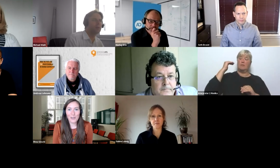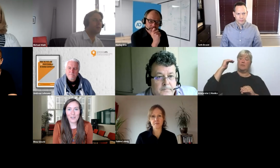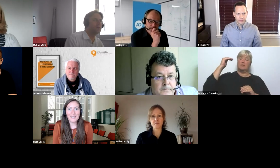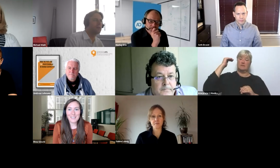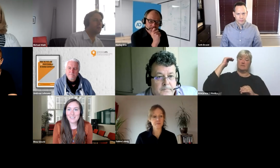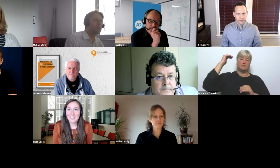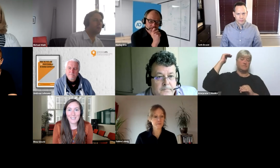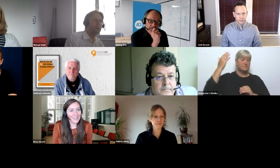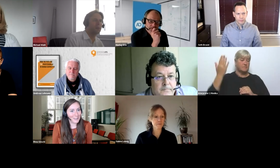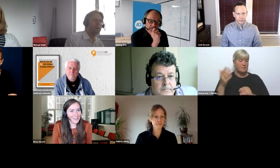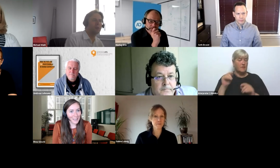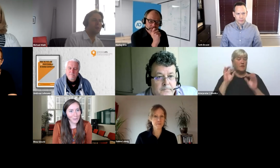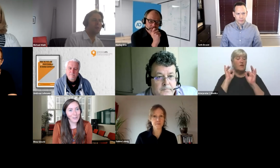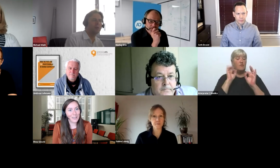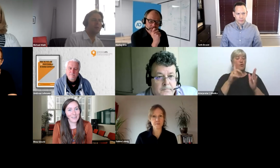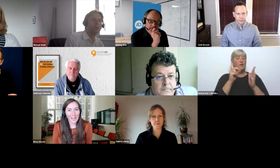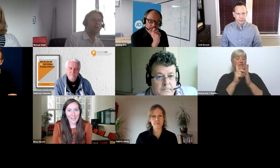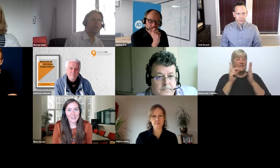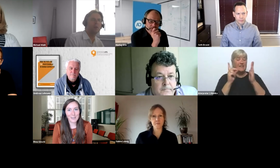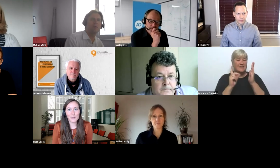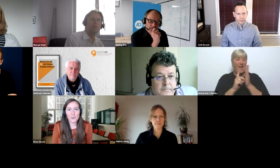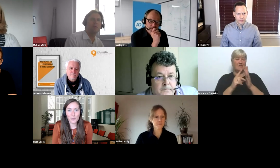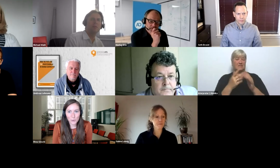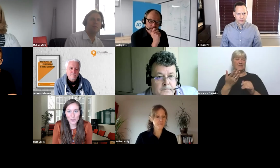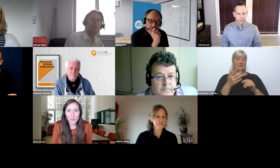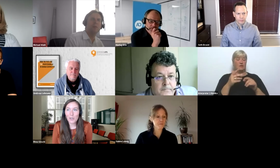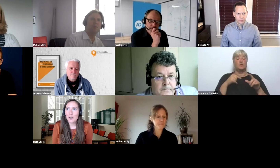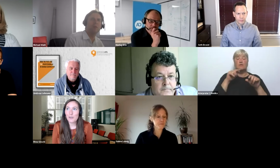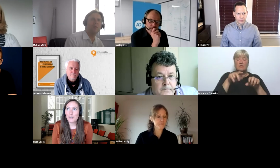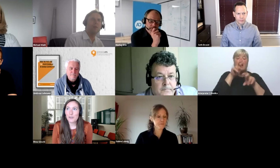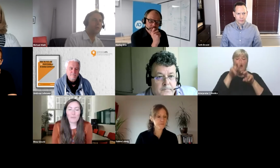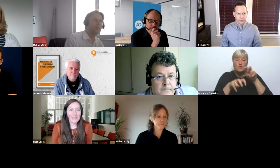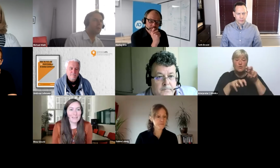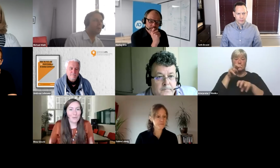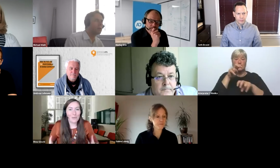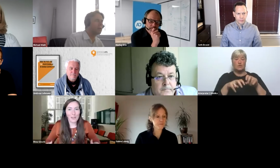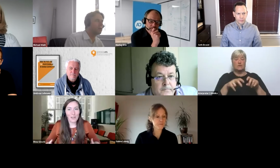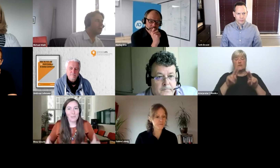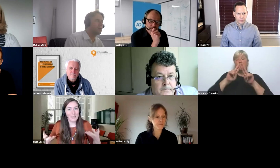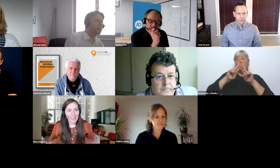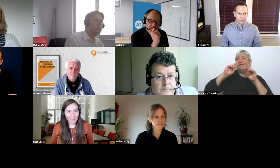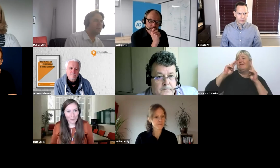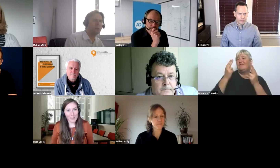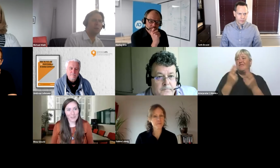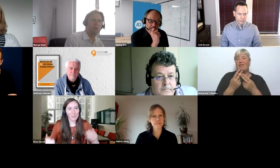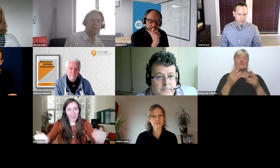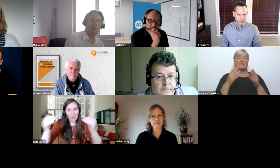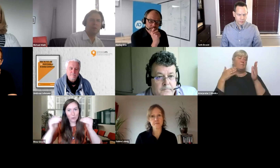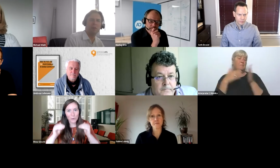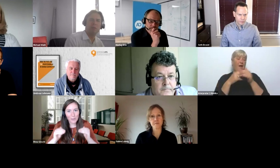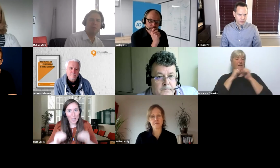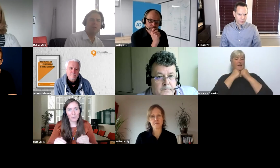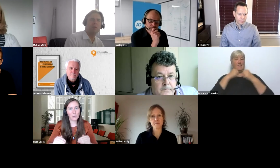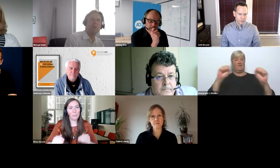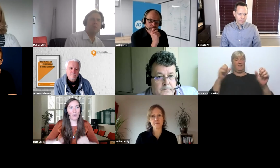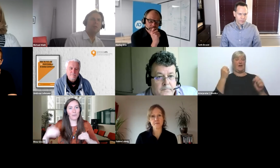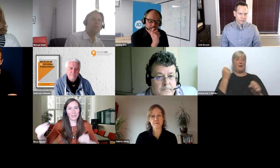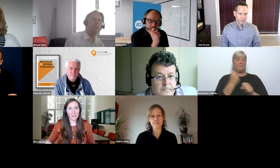für diese Digitalisierung, die gerade da ist, dazu zu nutzen, die Welt einfach barrierefreier zu machen,